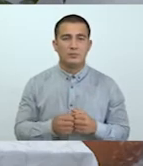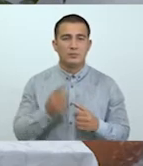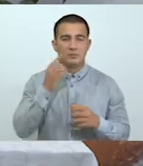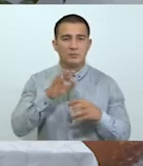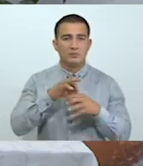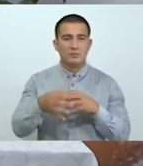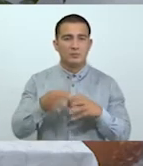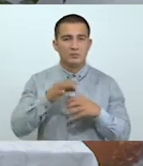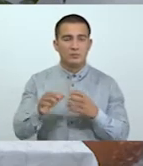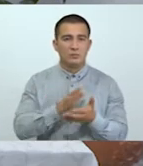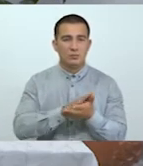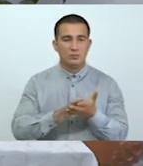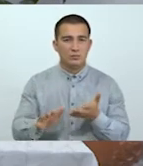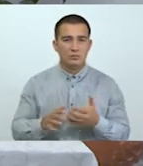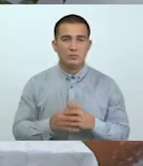po'stidan tozalab,